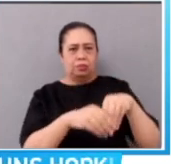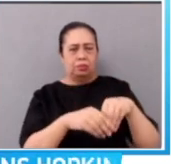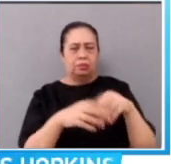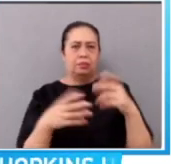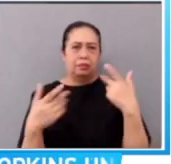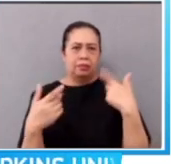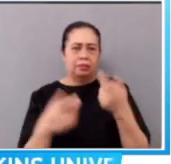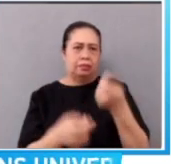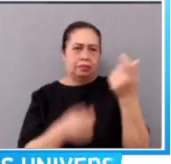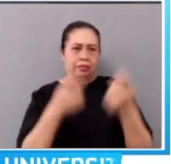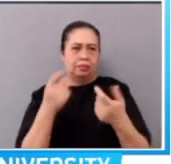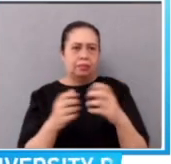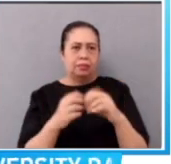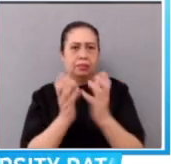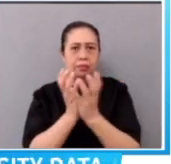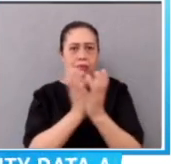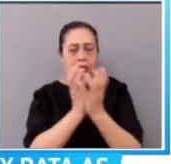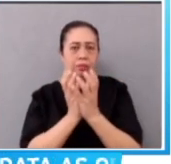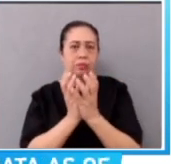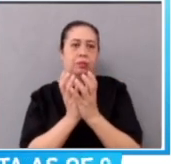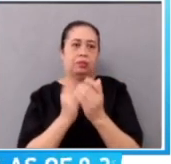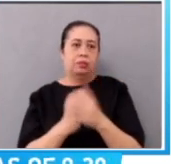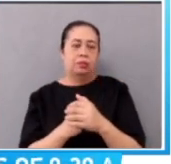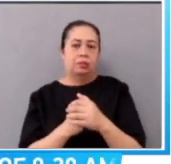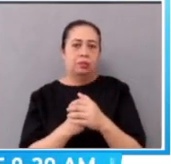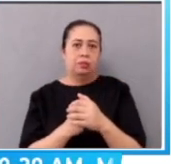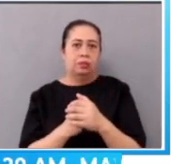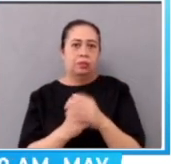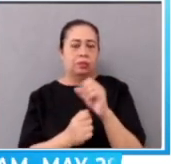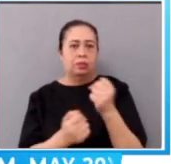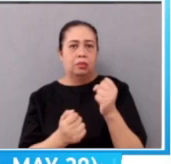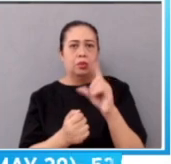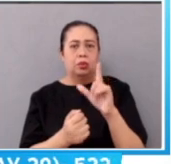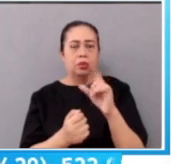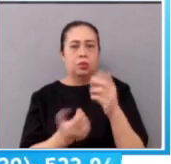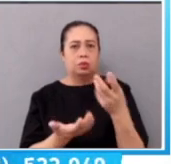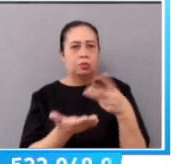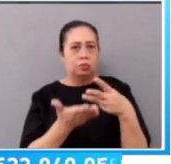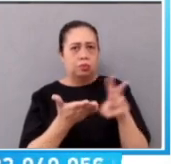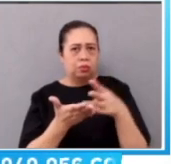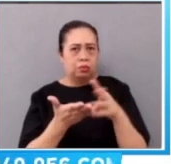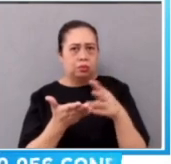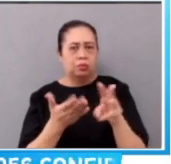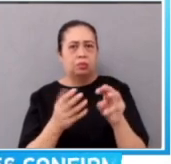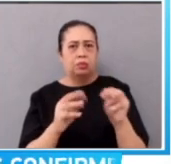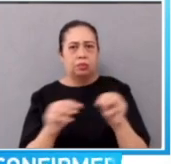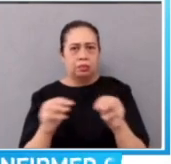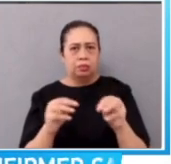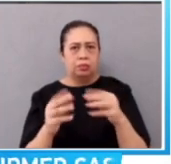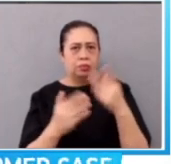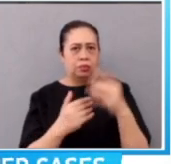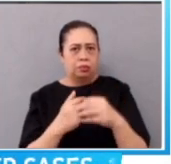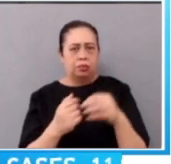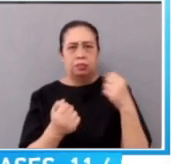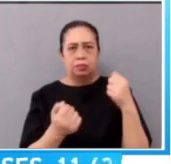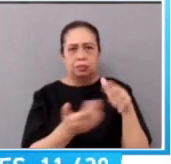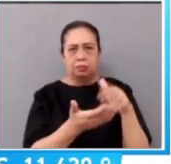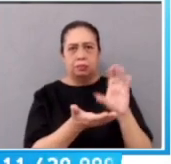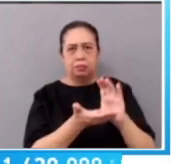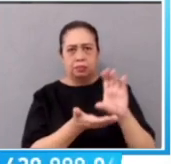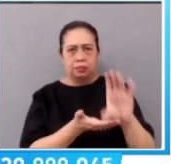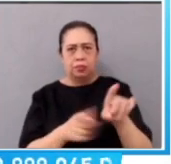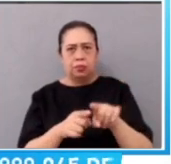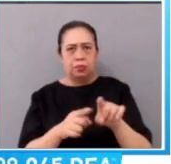tayong community-based solid waste management program na ginagawang study, funded din po yan ng World